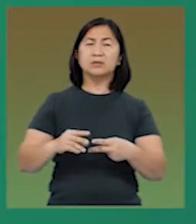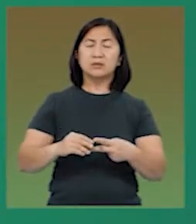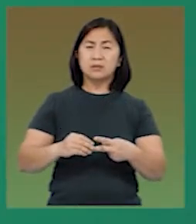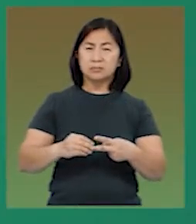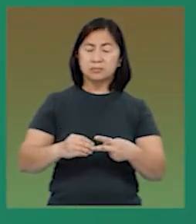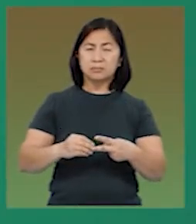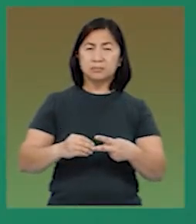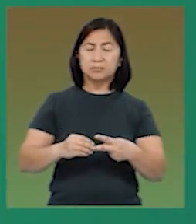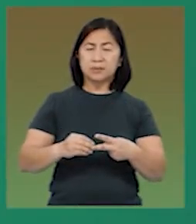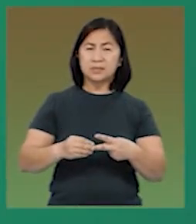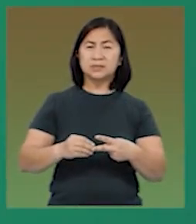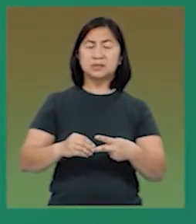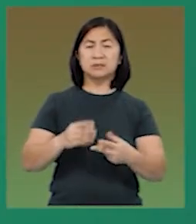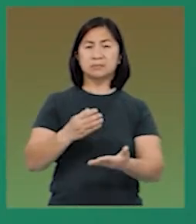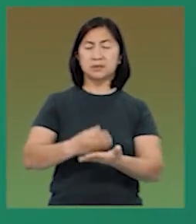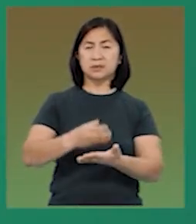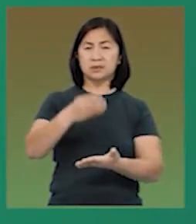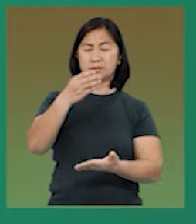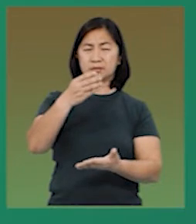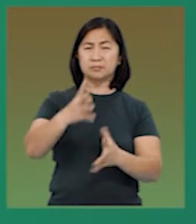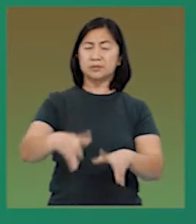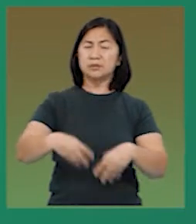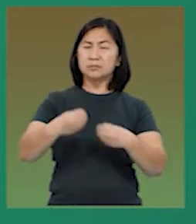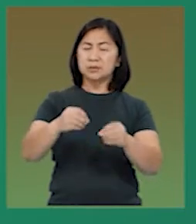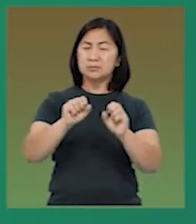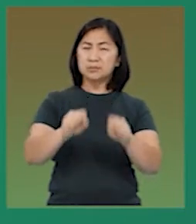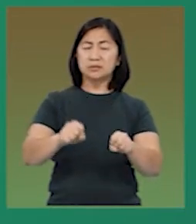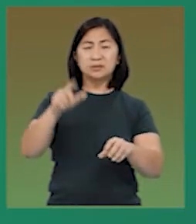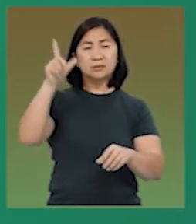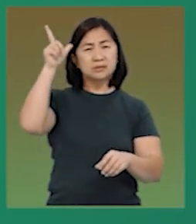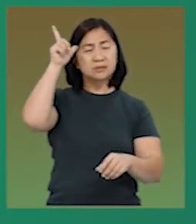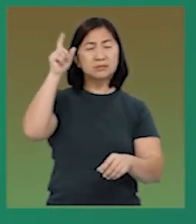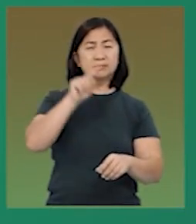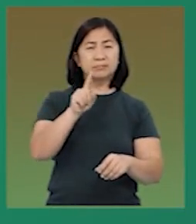bottle. Ibigay mo ang capacity nito, Lino.